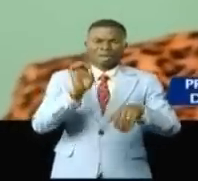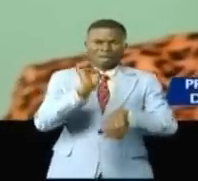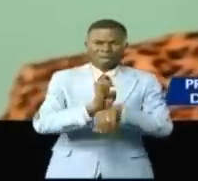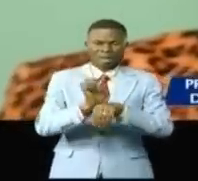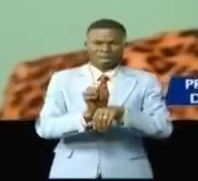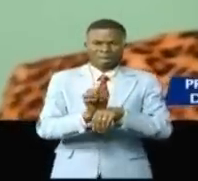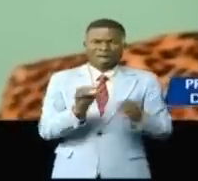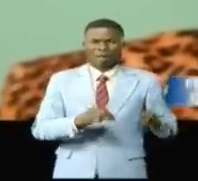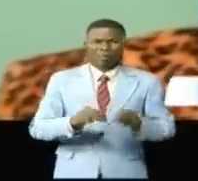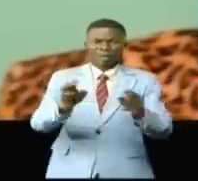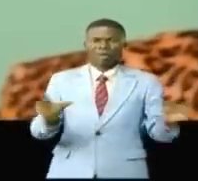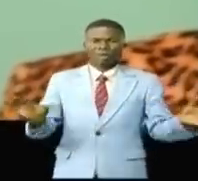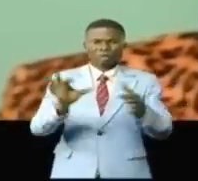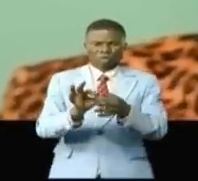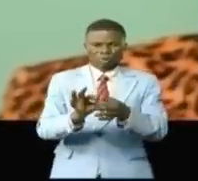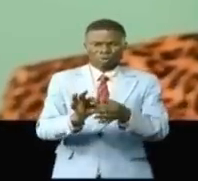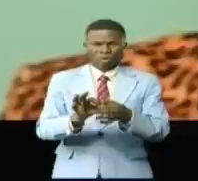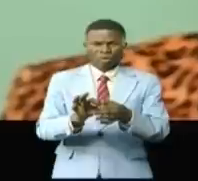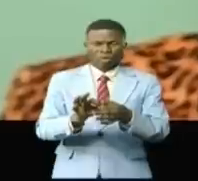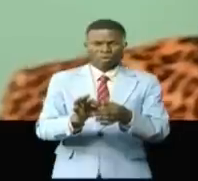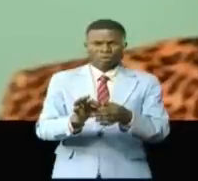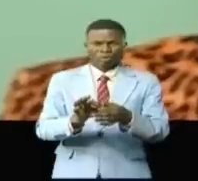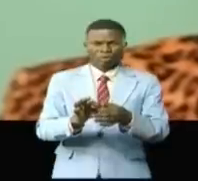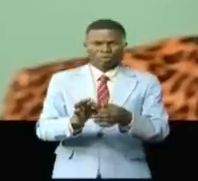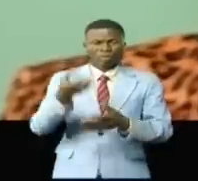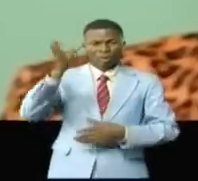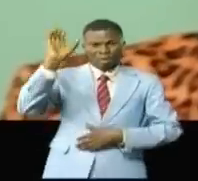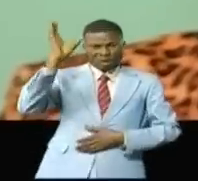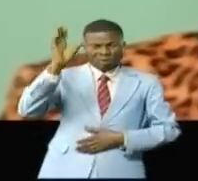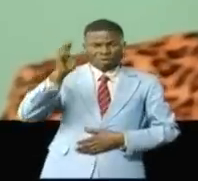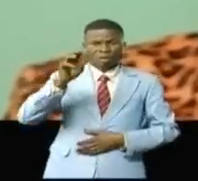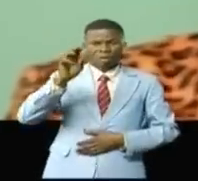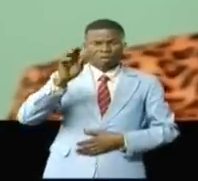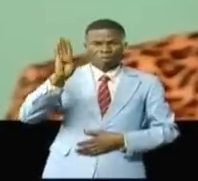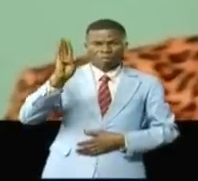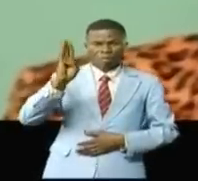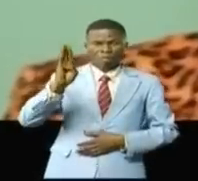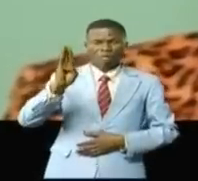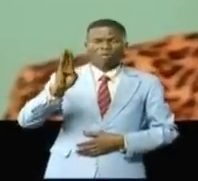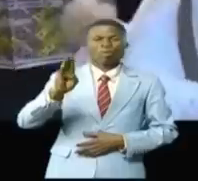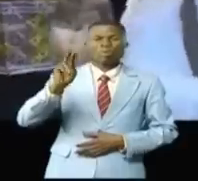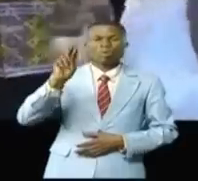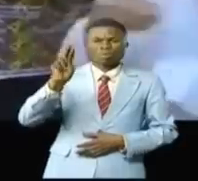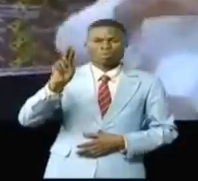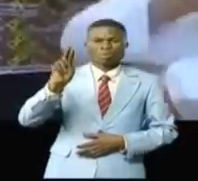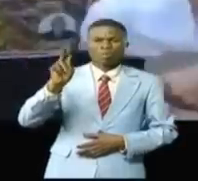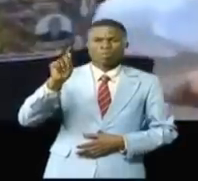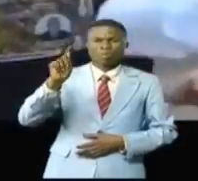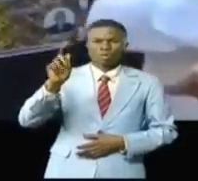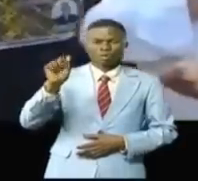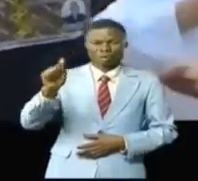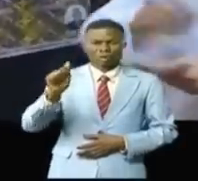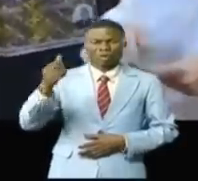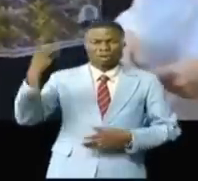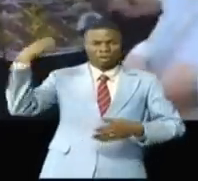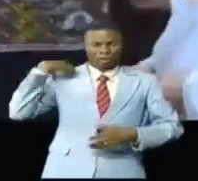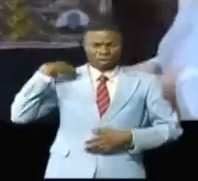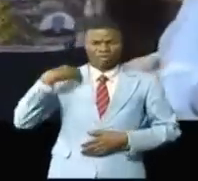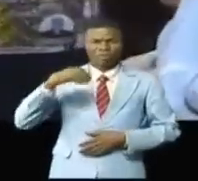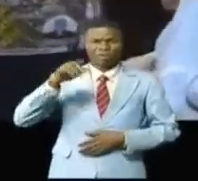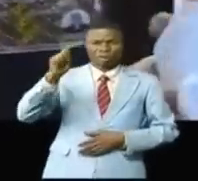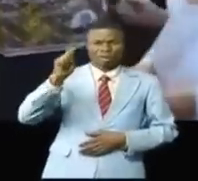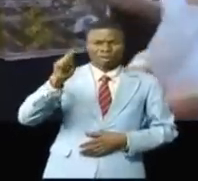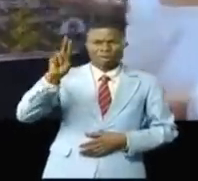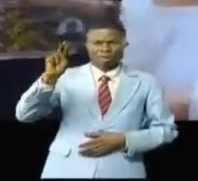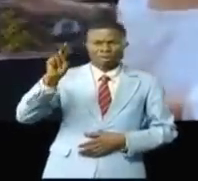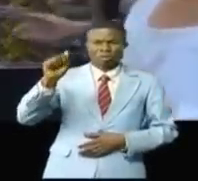unie et le village de Dikungu, le chef Tunda et